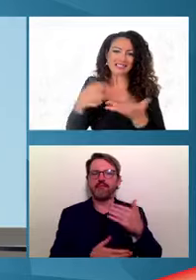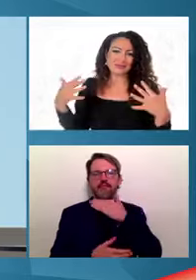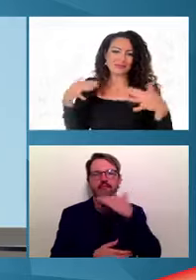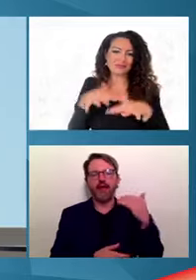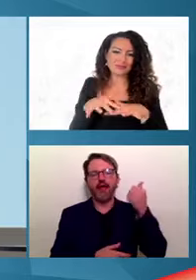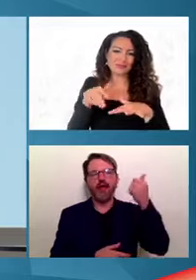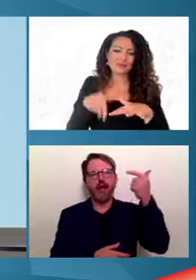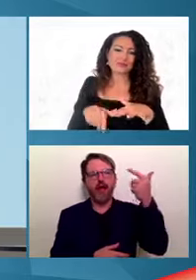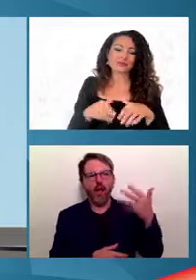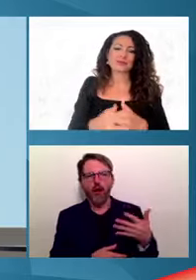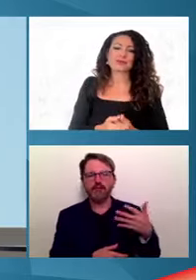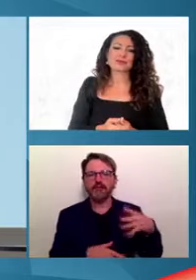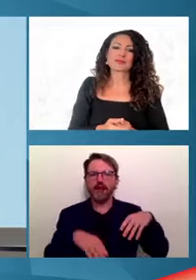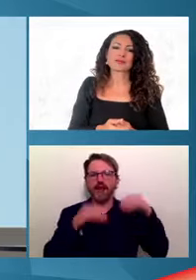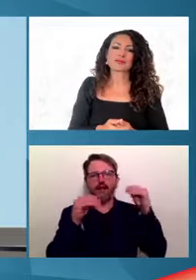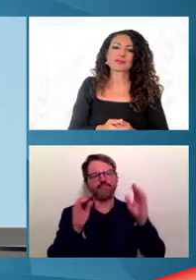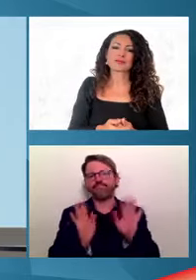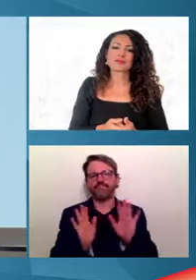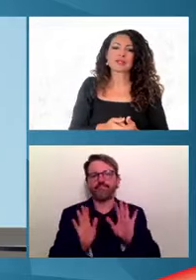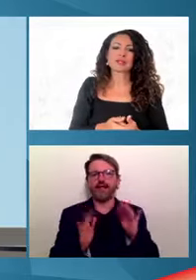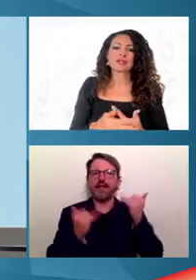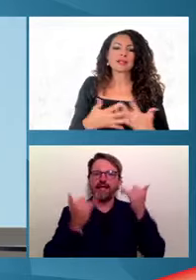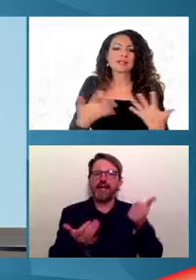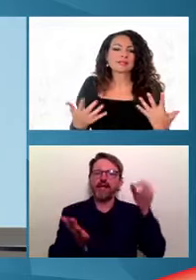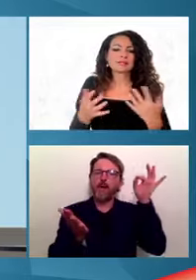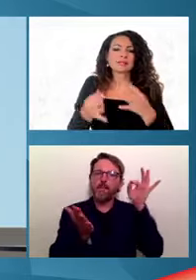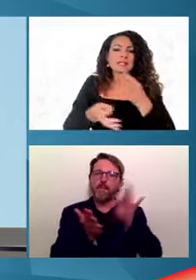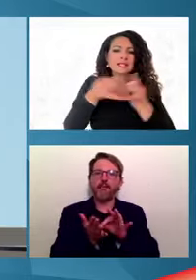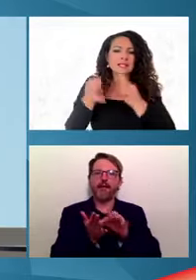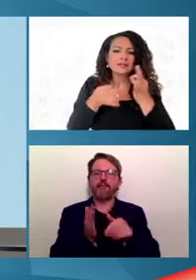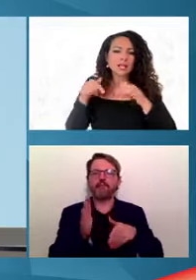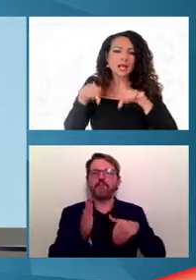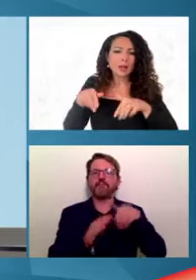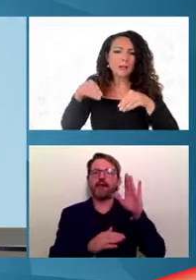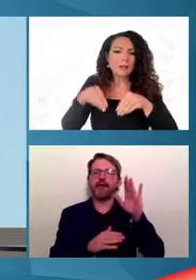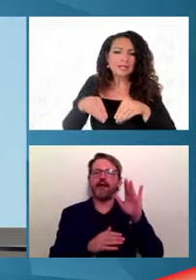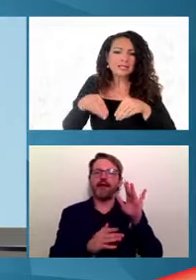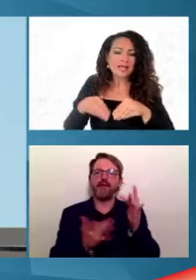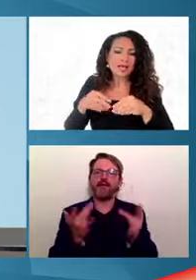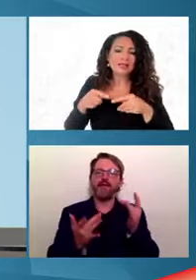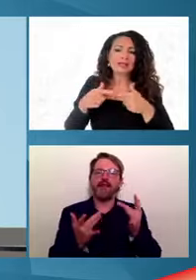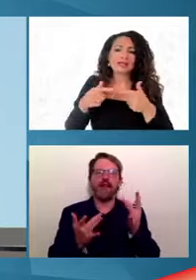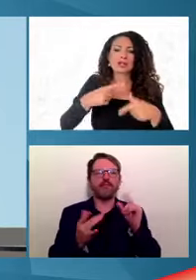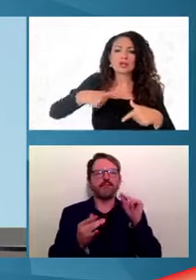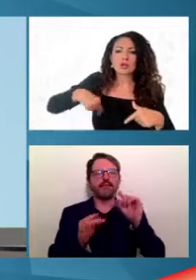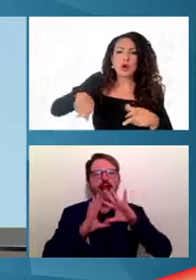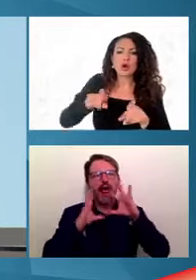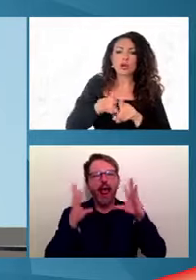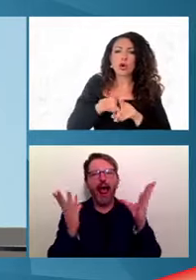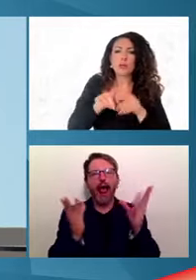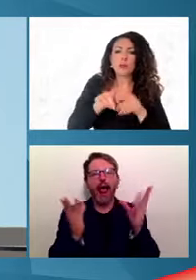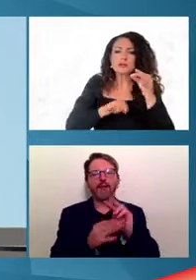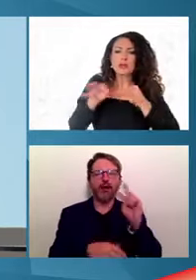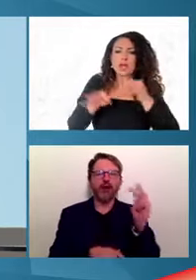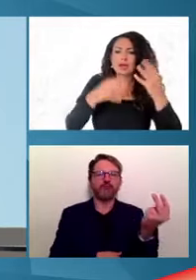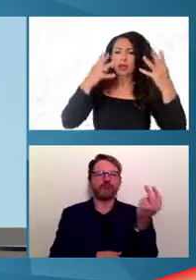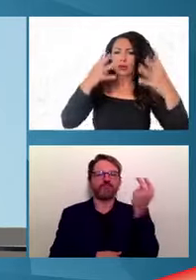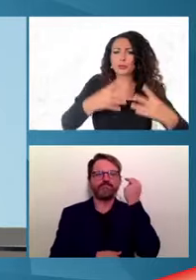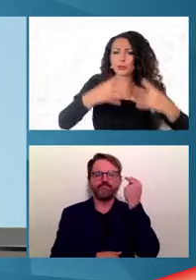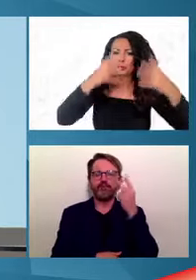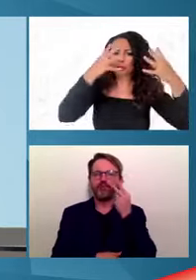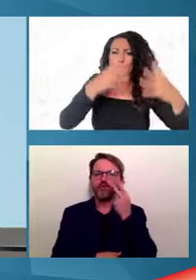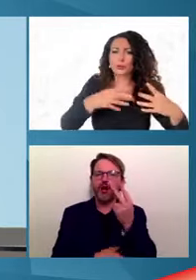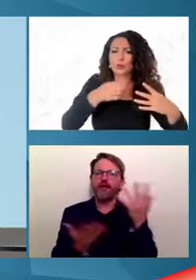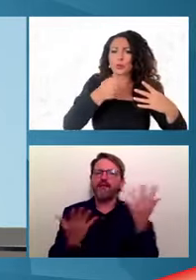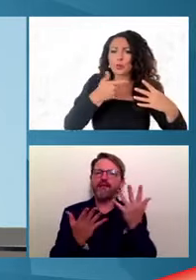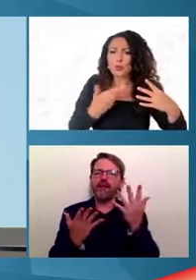wird, sondern es ist der Moment, vielleicht einmal einen generelleren Rückblick zu machen, zu schauen, was war, aber